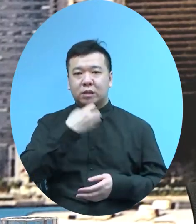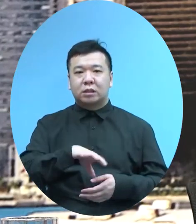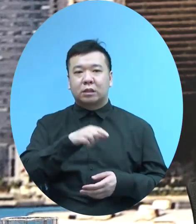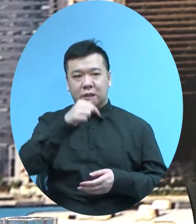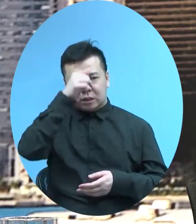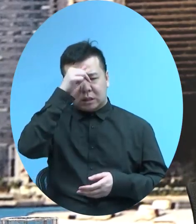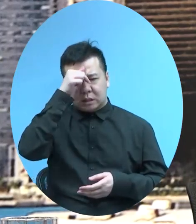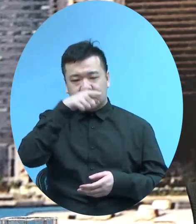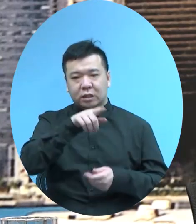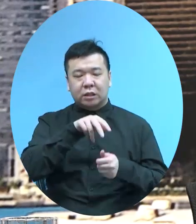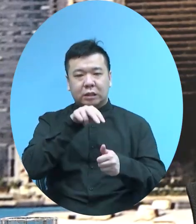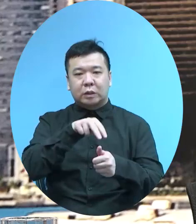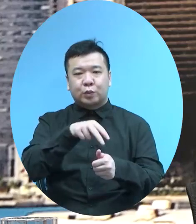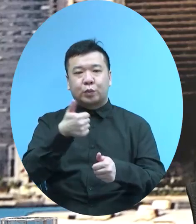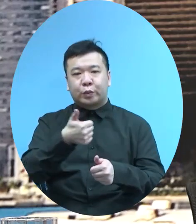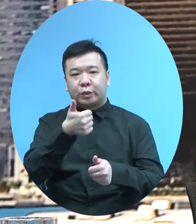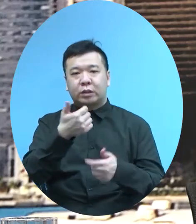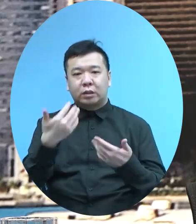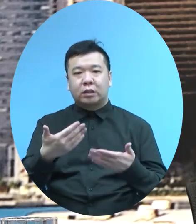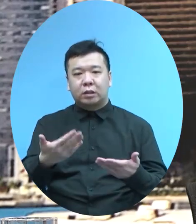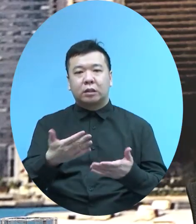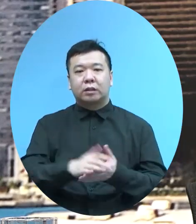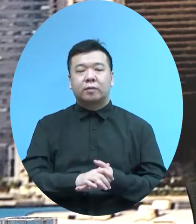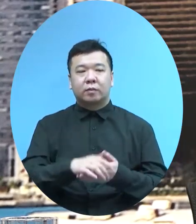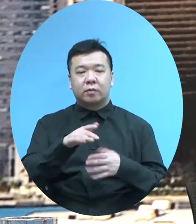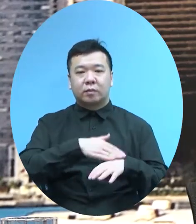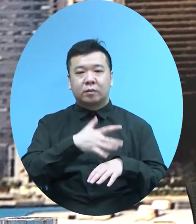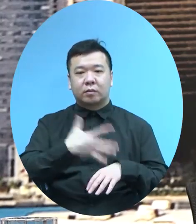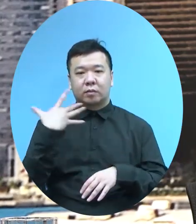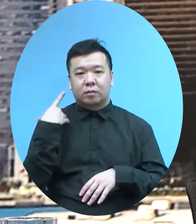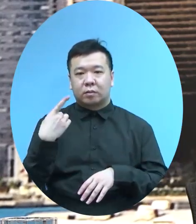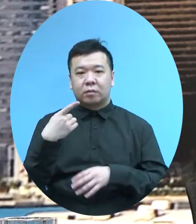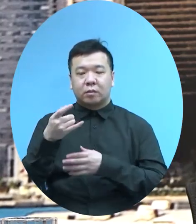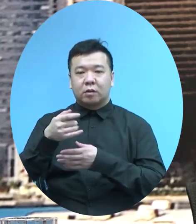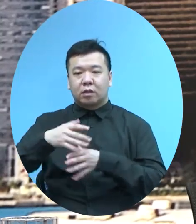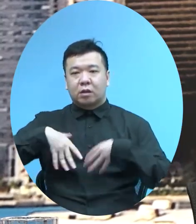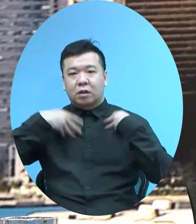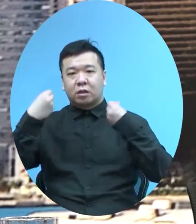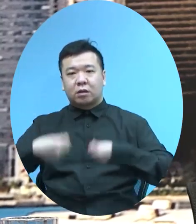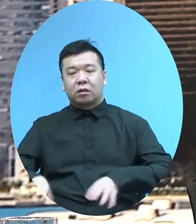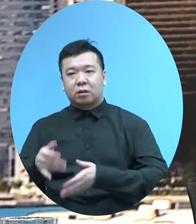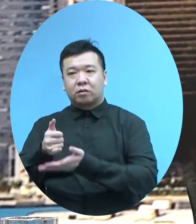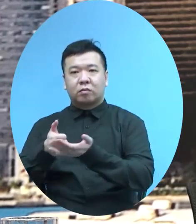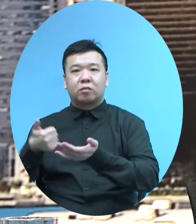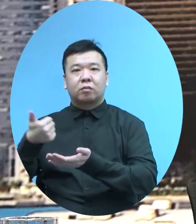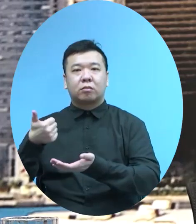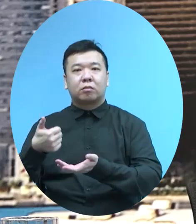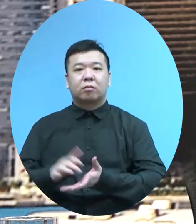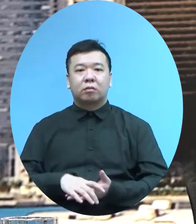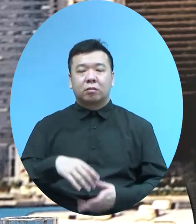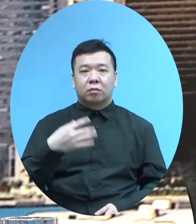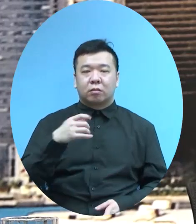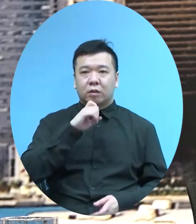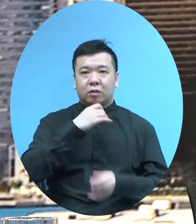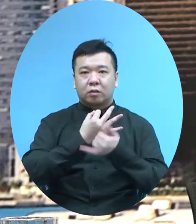人員即係悉心照顧底下咧，今就喺啱啱昨日咧就出咗院咁樣。咁至於嗰63位